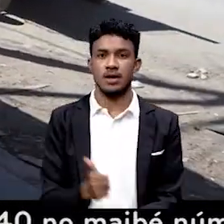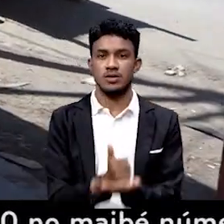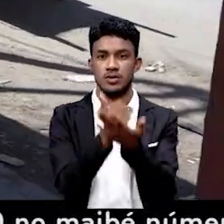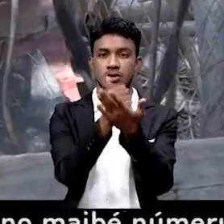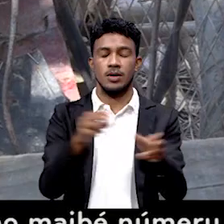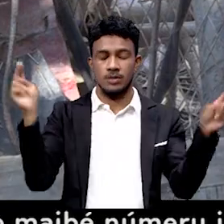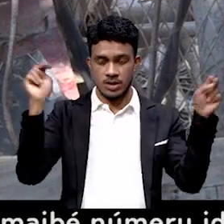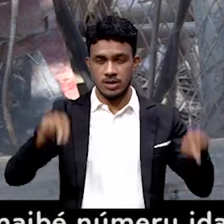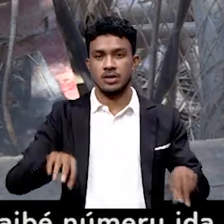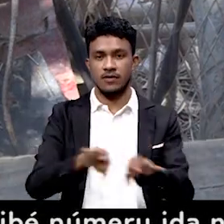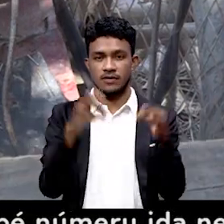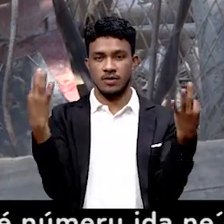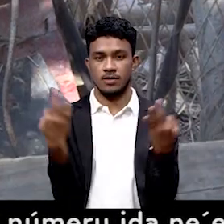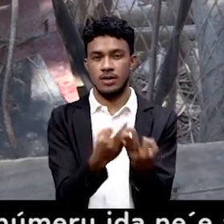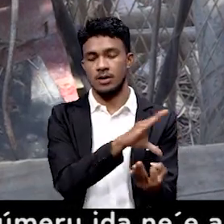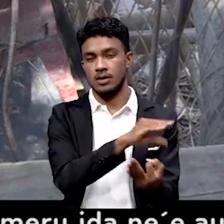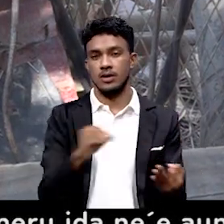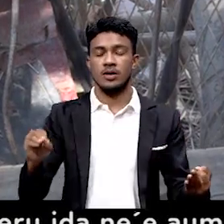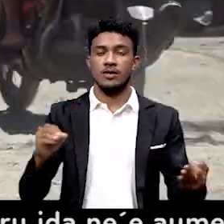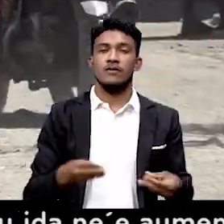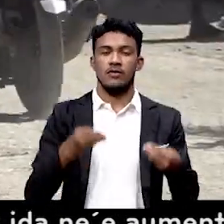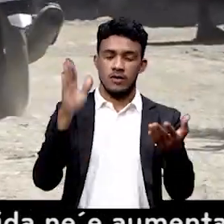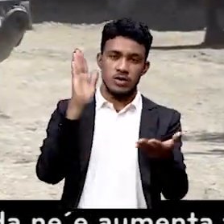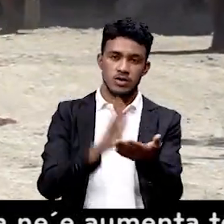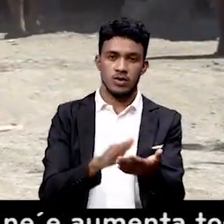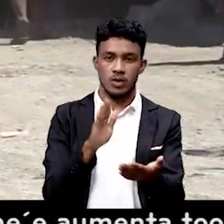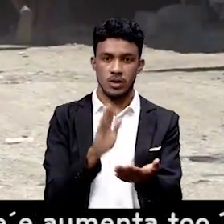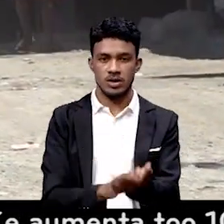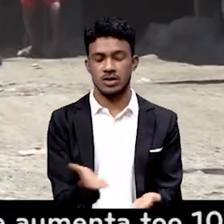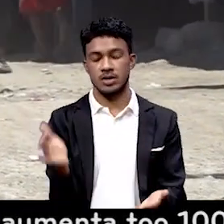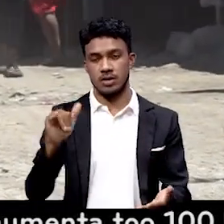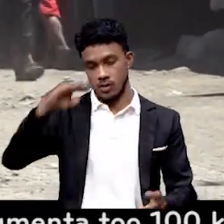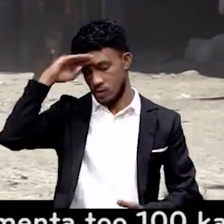necessidade umalaran no fo escola sira ne on to nivel universidade.